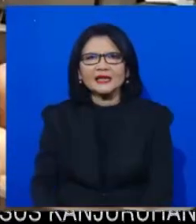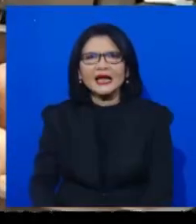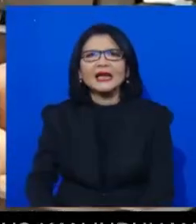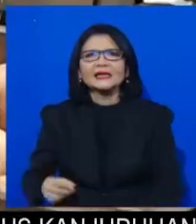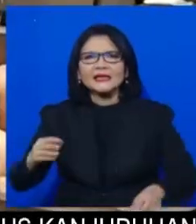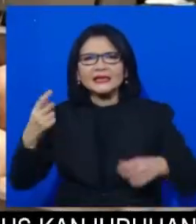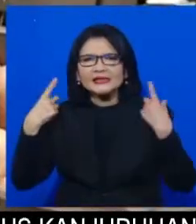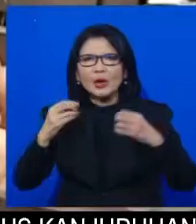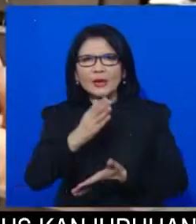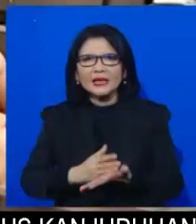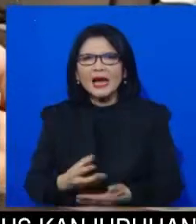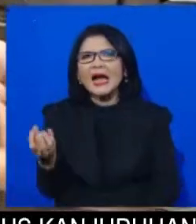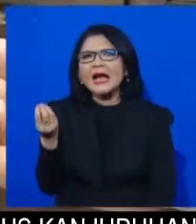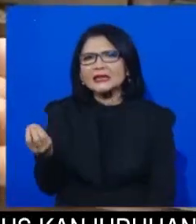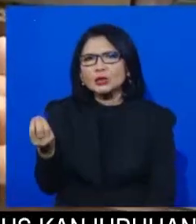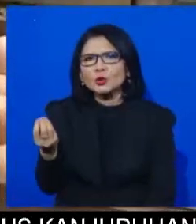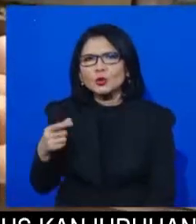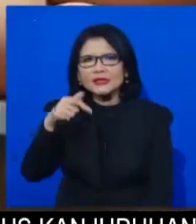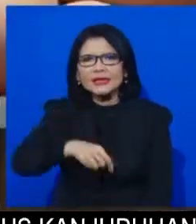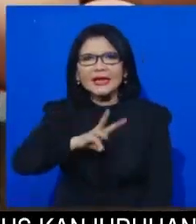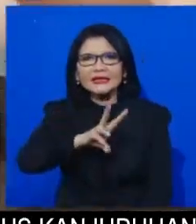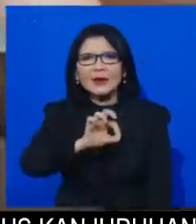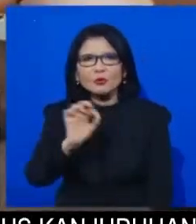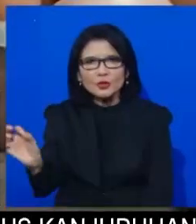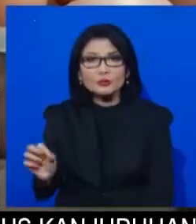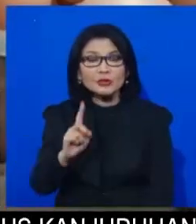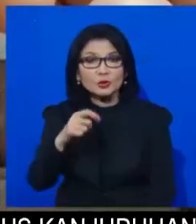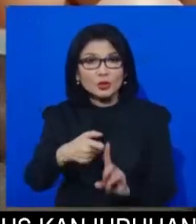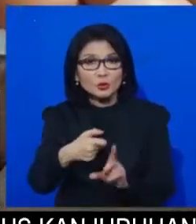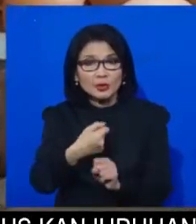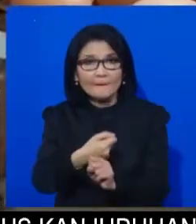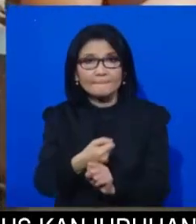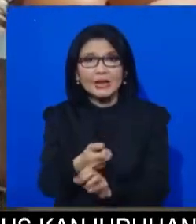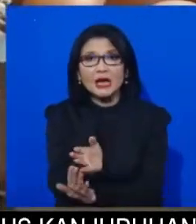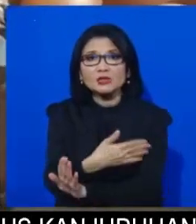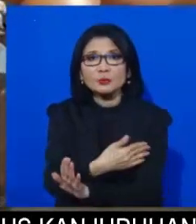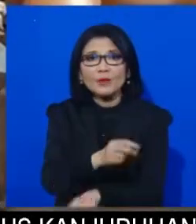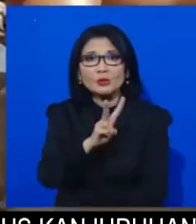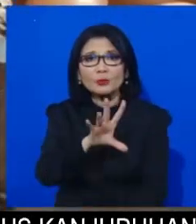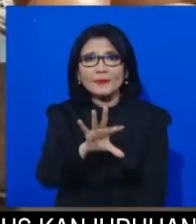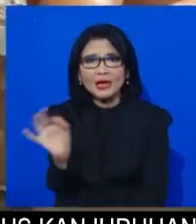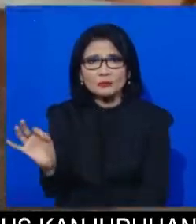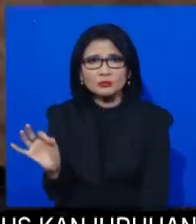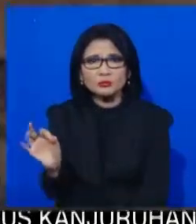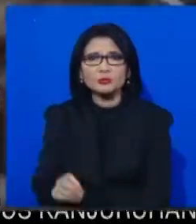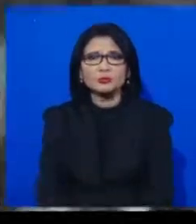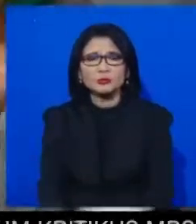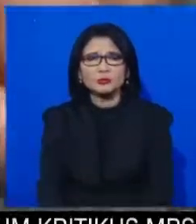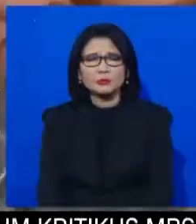Tengah, harga telur ayam menjadi Rp30.000 per kilogram setelah sebelumnya Rp25.000 per